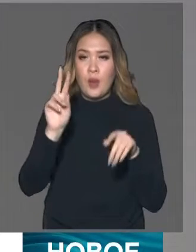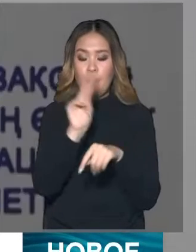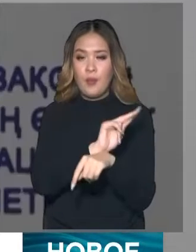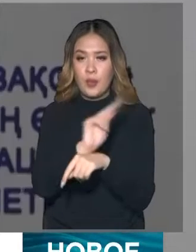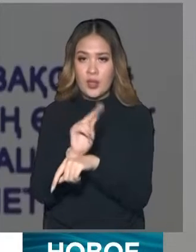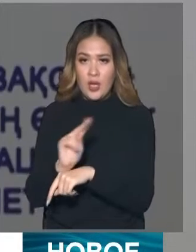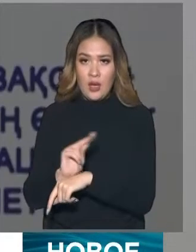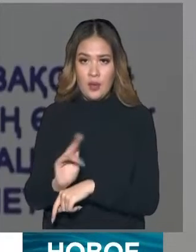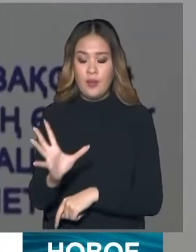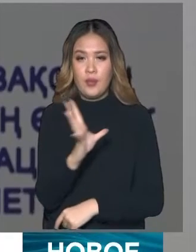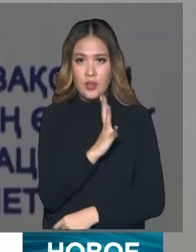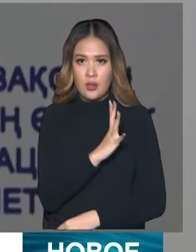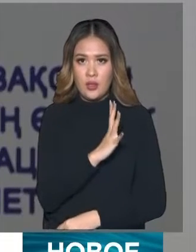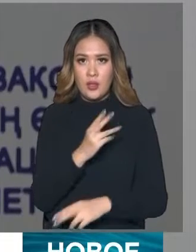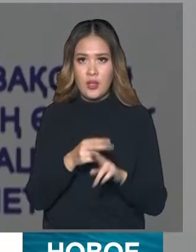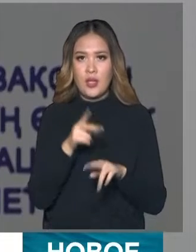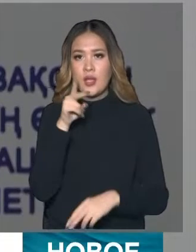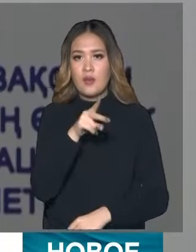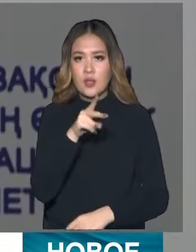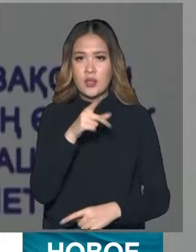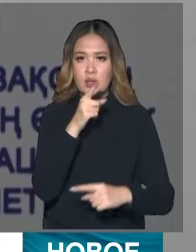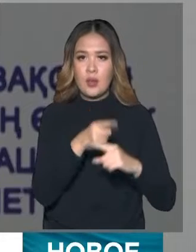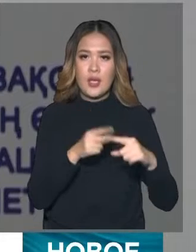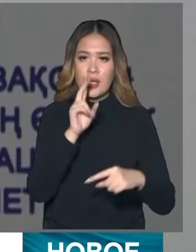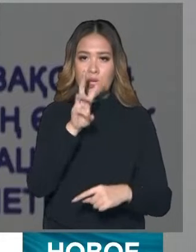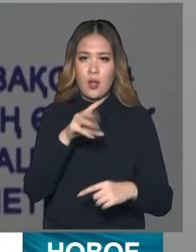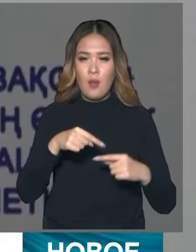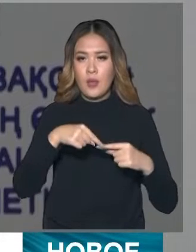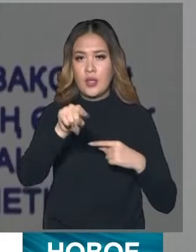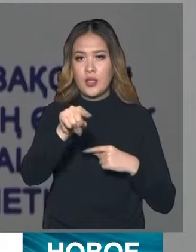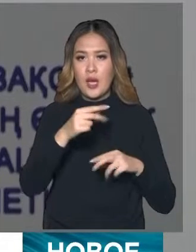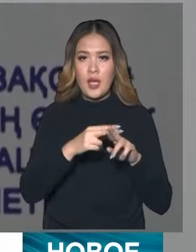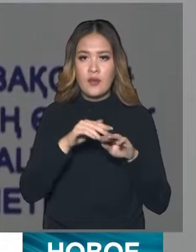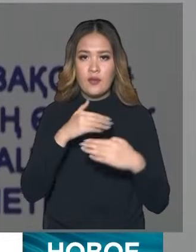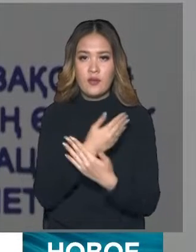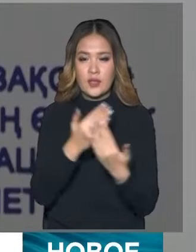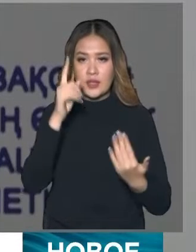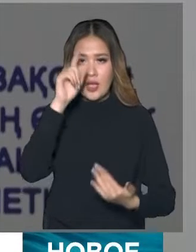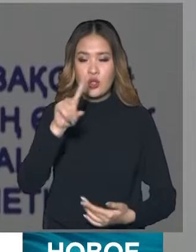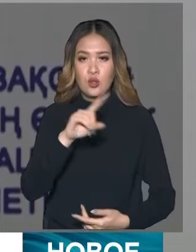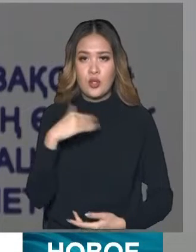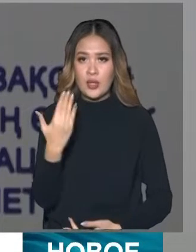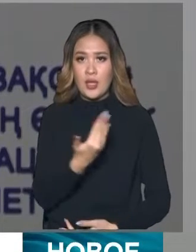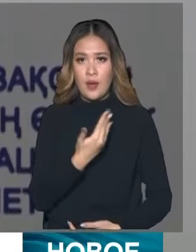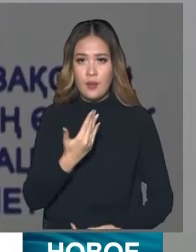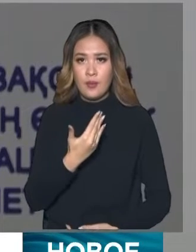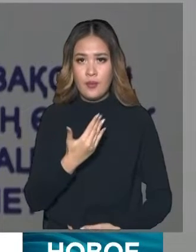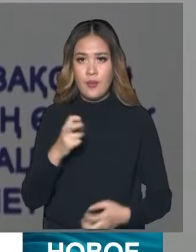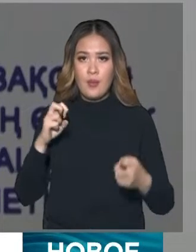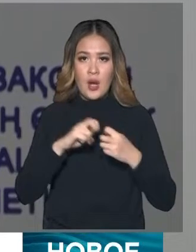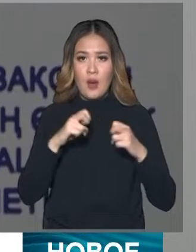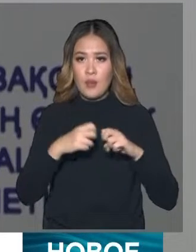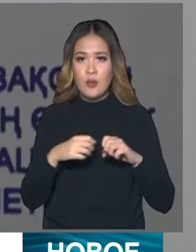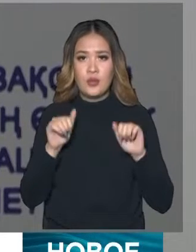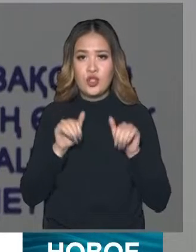провели более 2500 километров. Как вы знаете, это нам проблему не